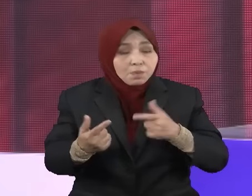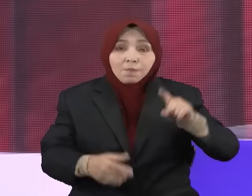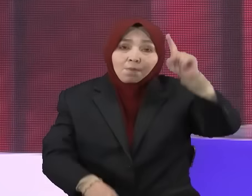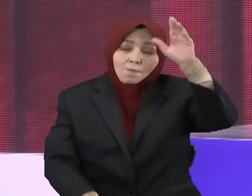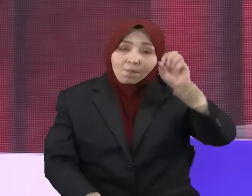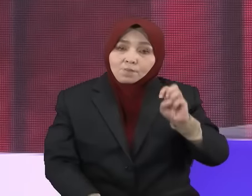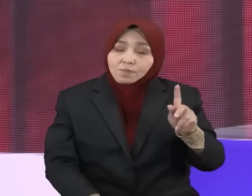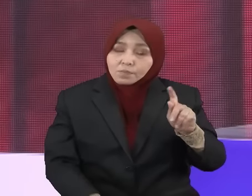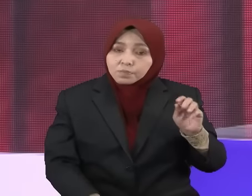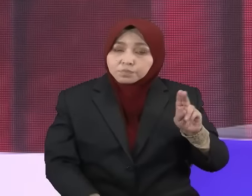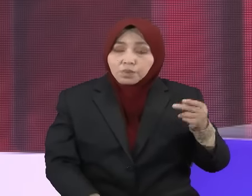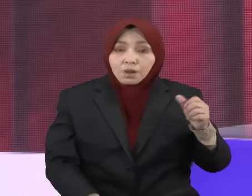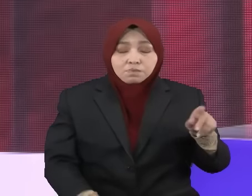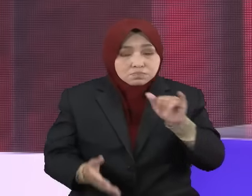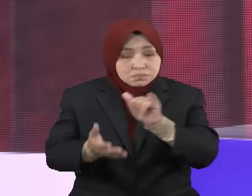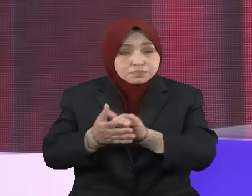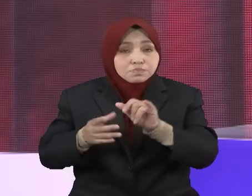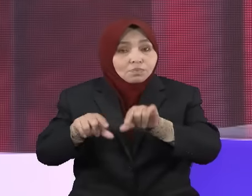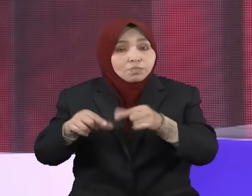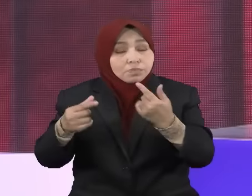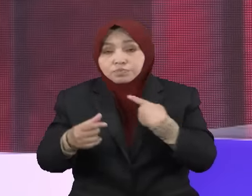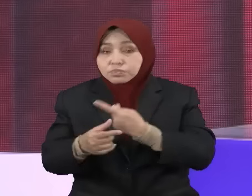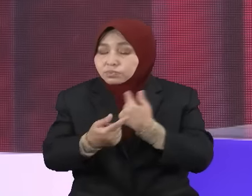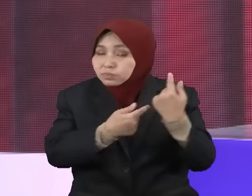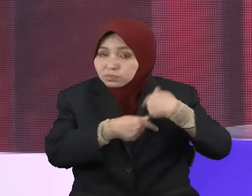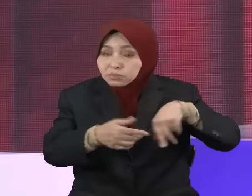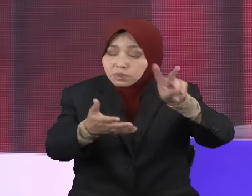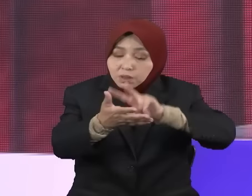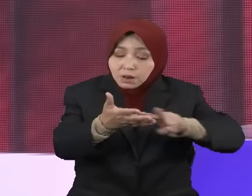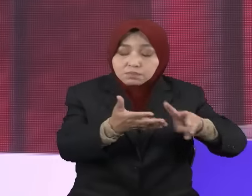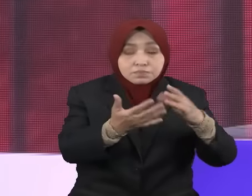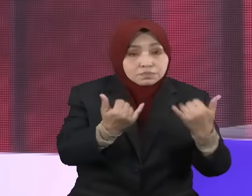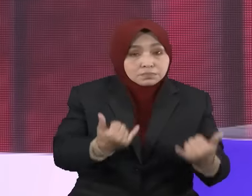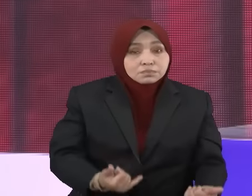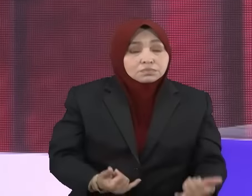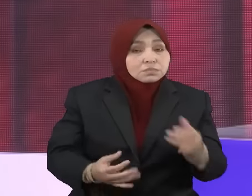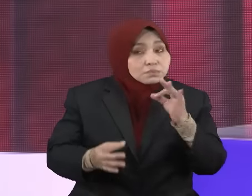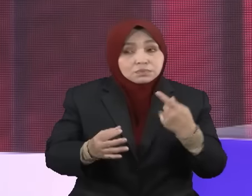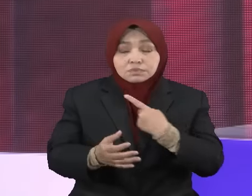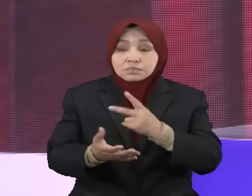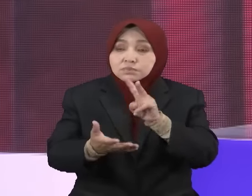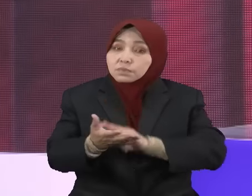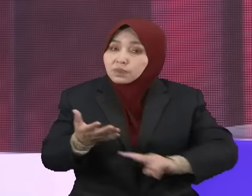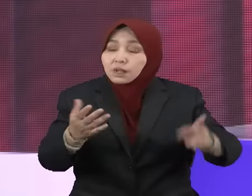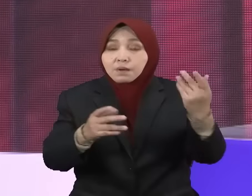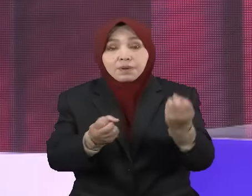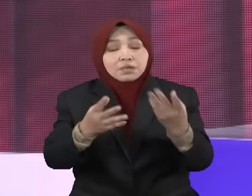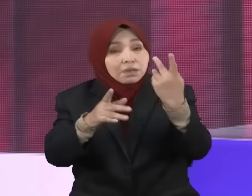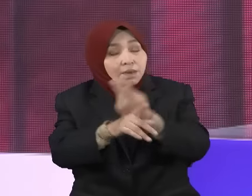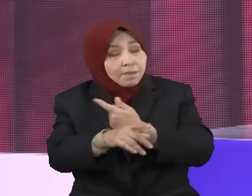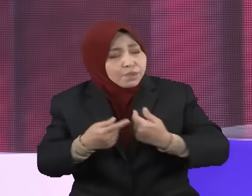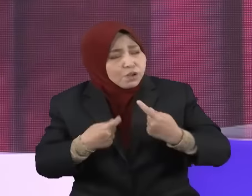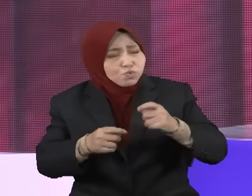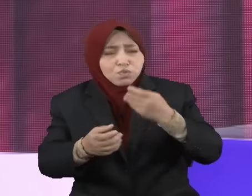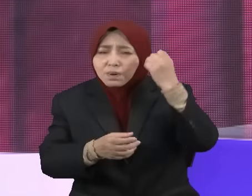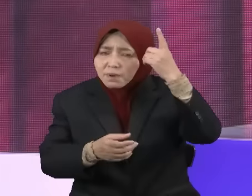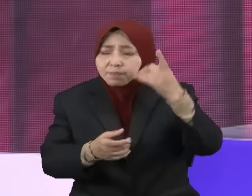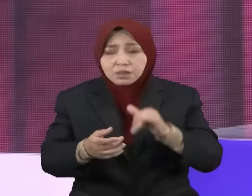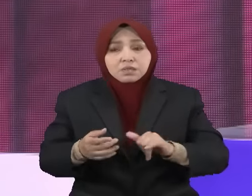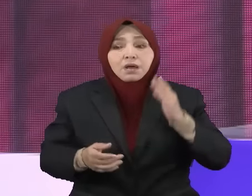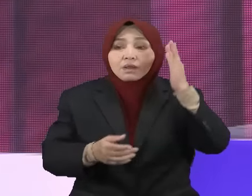Subhanahu Wa Taala. Dan itulah Al-Quran yang sedang kita baca sekarang ini. Ianya jika kita baca berkali-kali, kita cuba memahaminya, ia